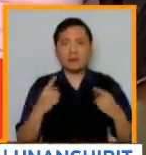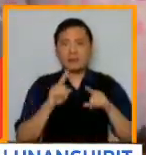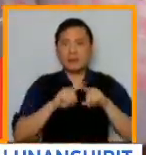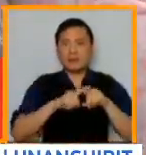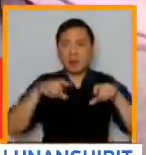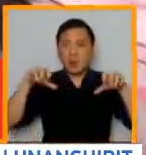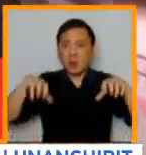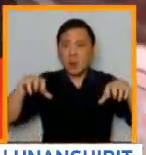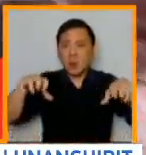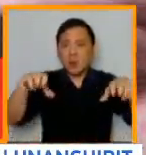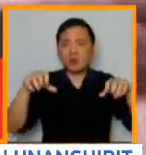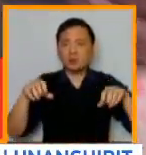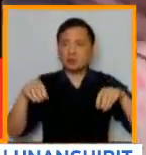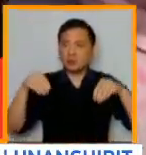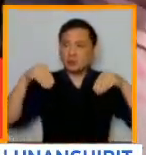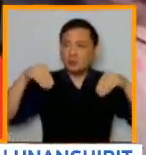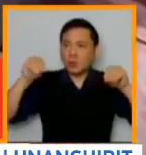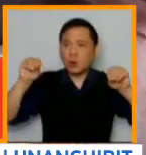bibingka sa labas ng simbahan.